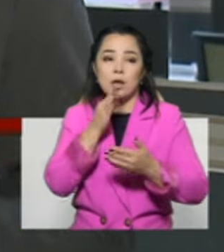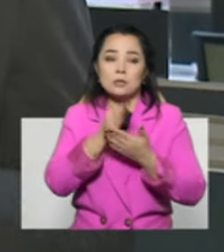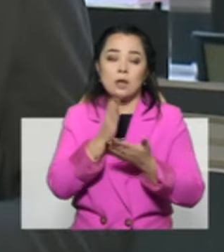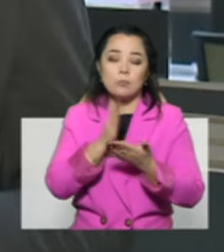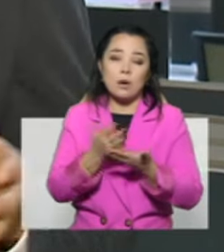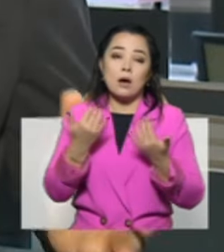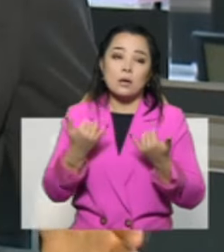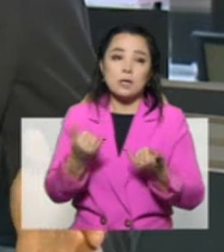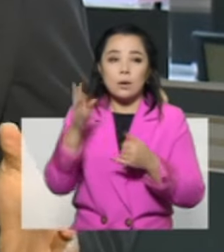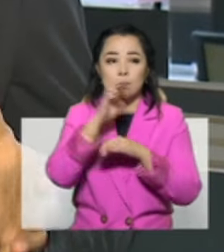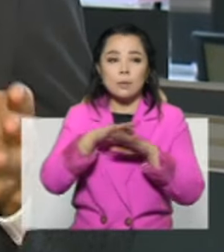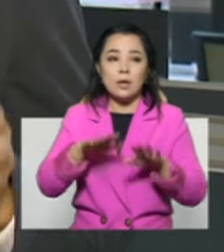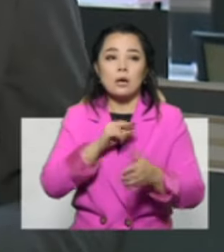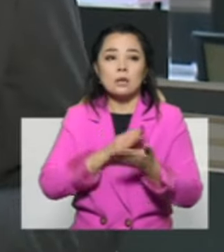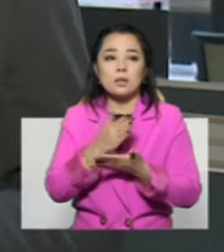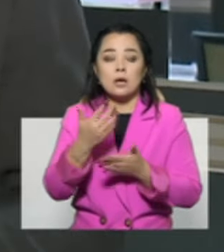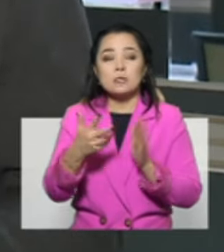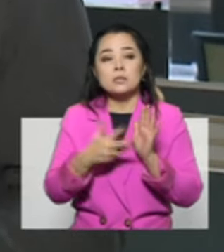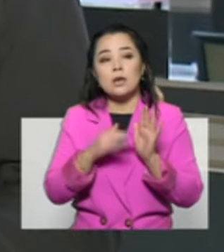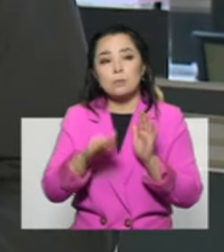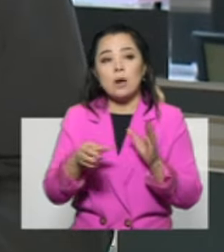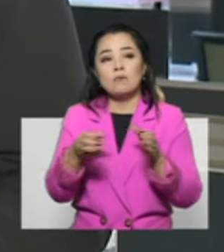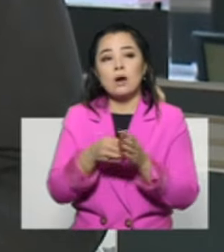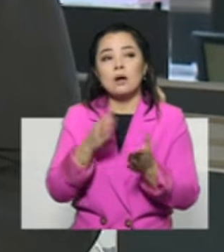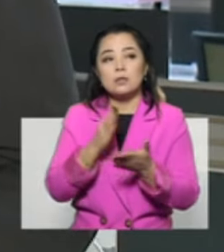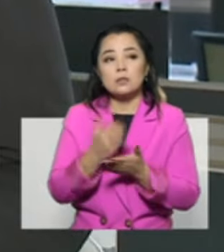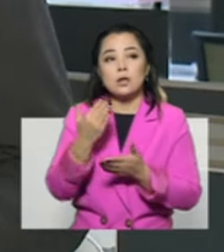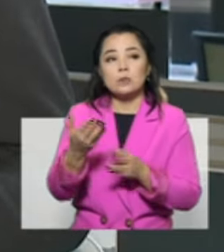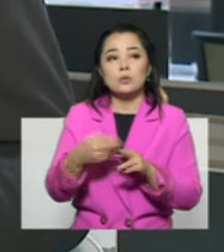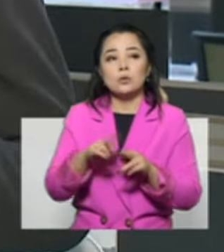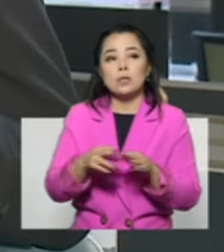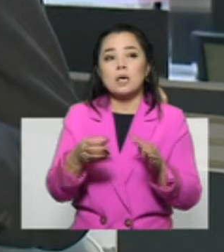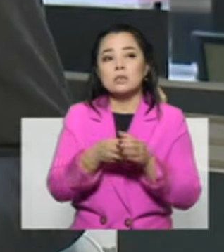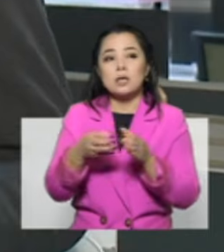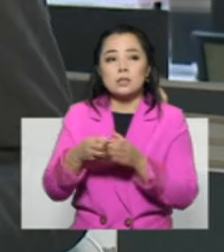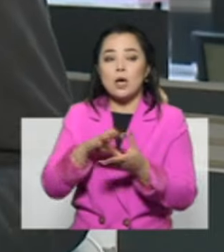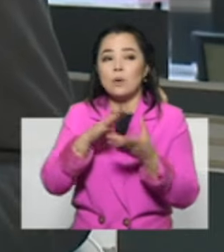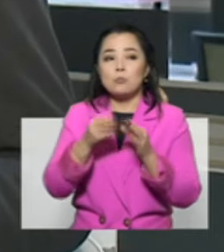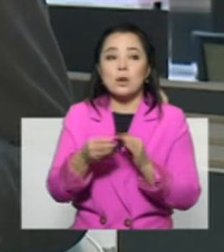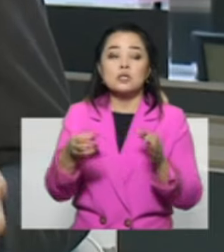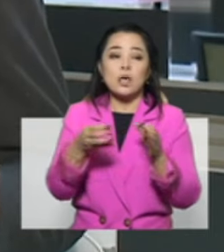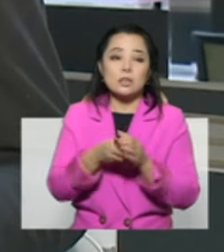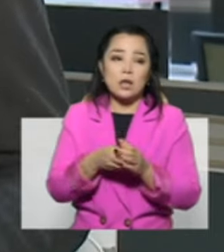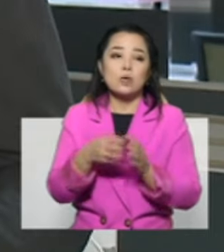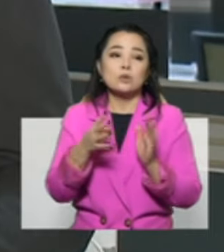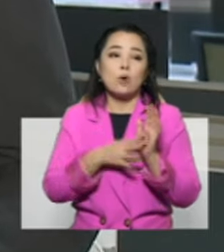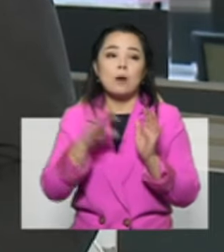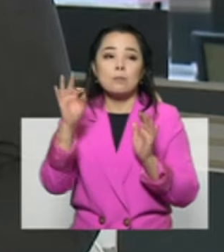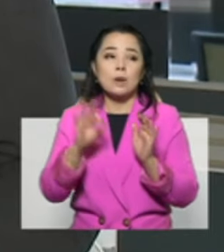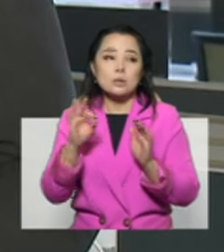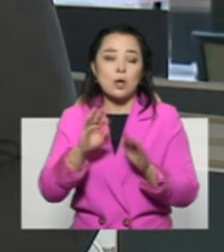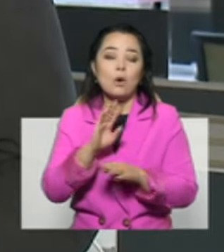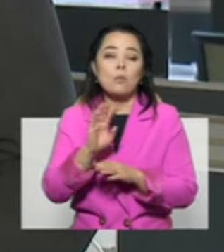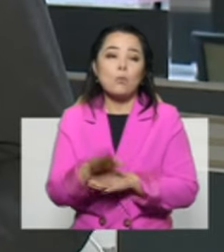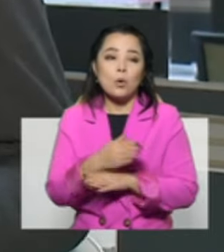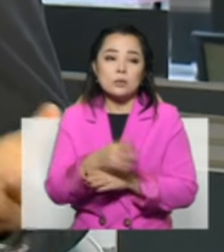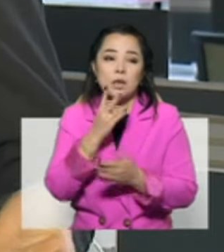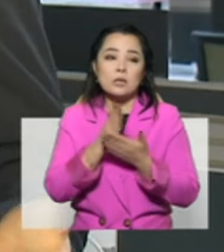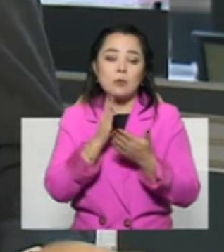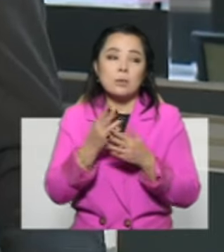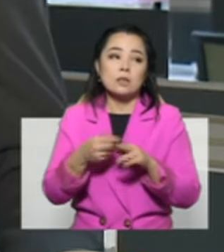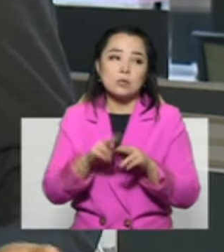Мысалы, қазір мемлекеттік қызметте 8000 вакансия бар екен. Яғни сектордағы бүкіл штаттың 9%-ға жуығы бос тұр деген сөз. Әрі